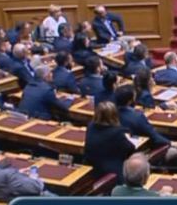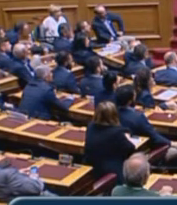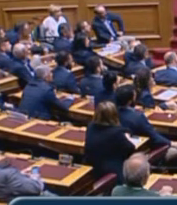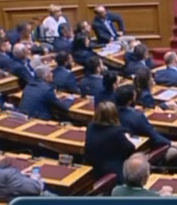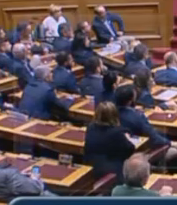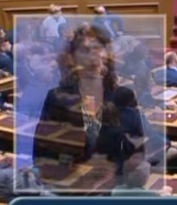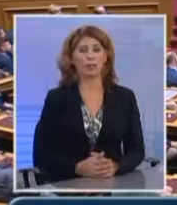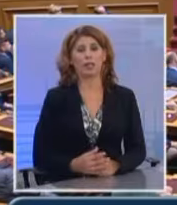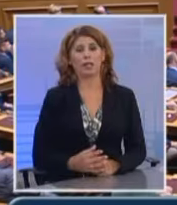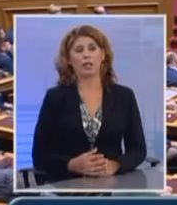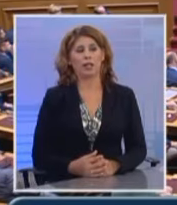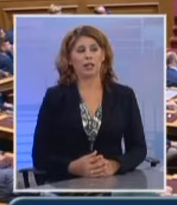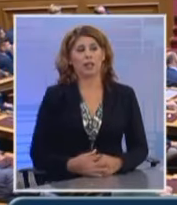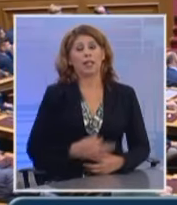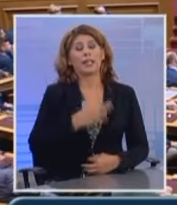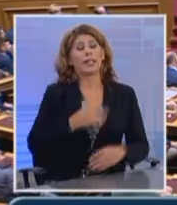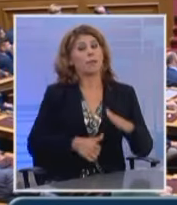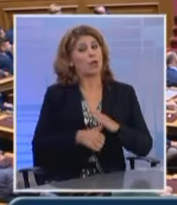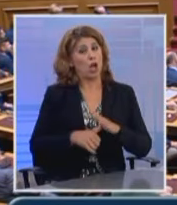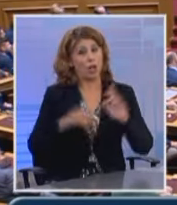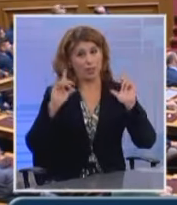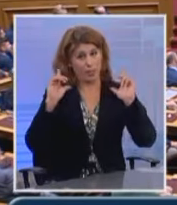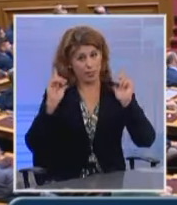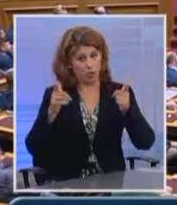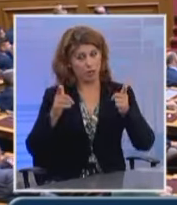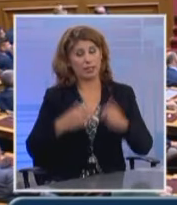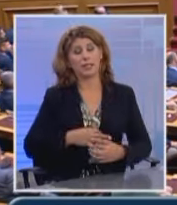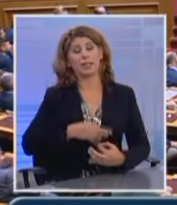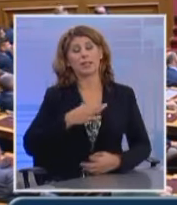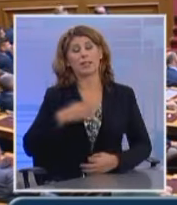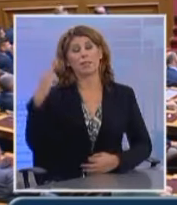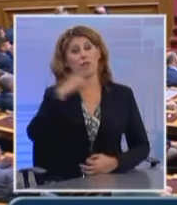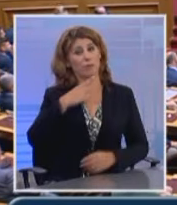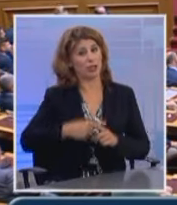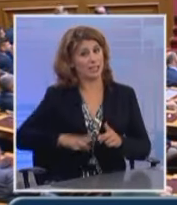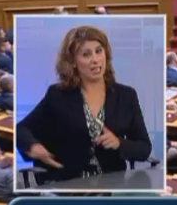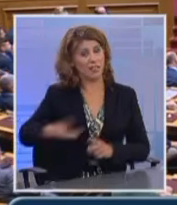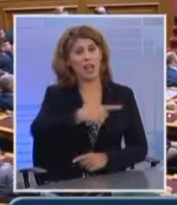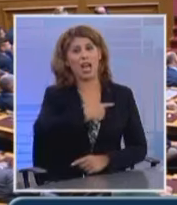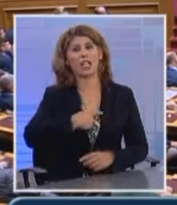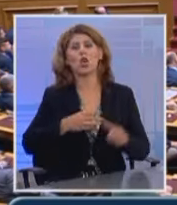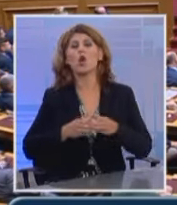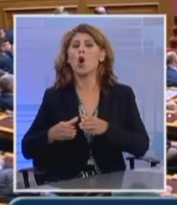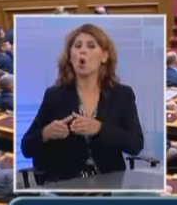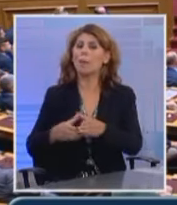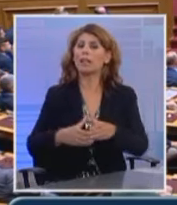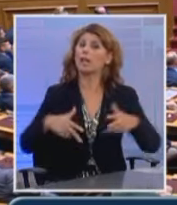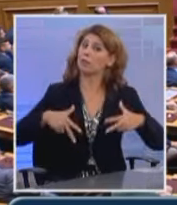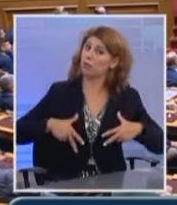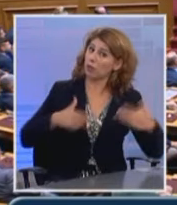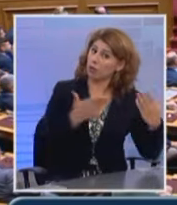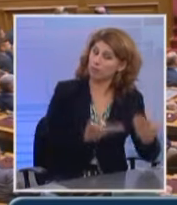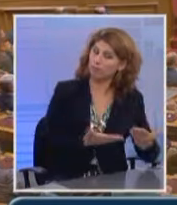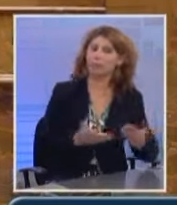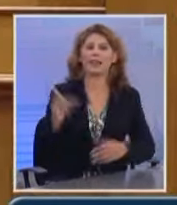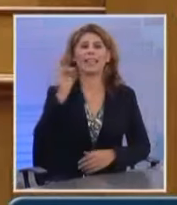Κύριε Πρόεδρε της Δημοκρατίας, κύριε Πρωθυπουργέ της χώρας, κύριοι αρχηγοί των κομμάτων, υπουργοί,